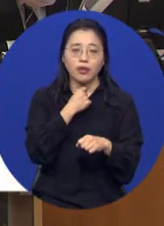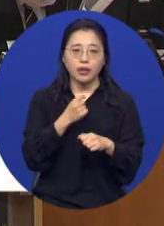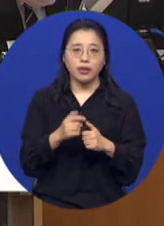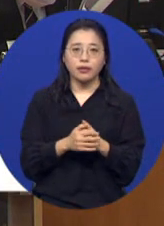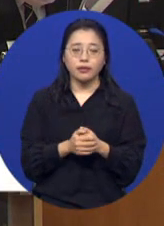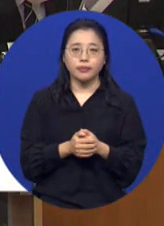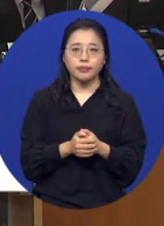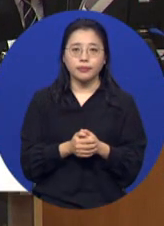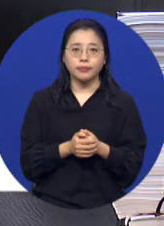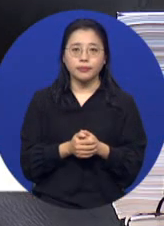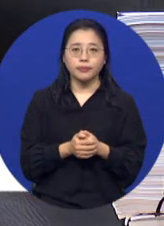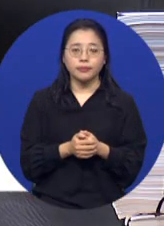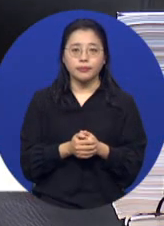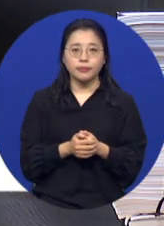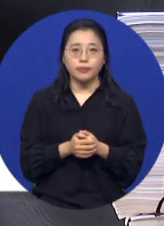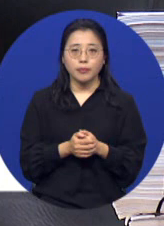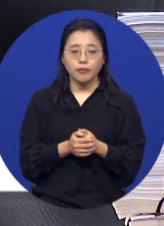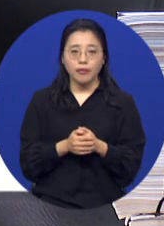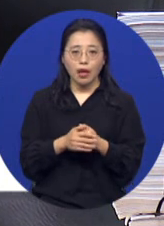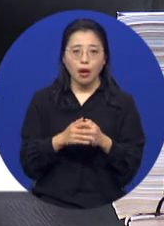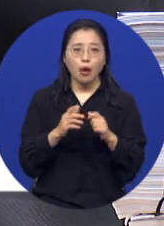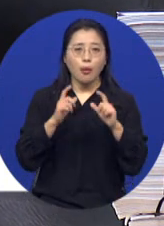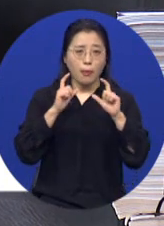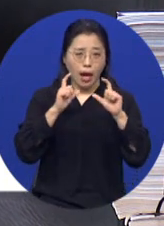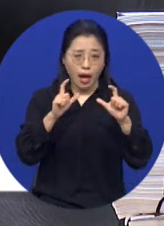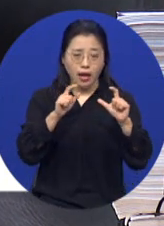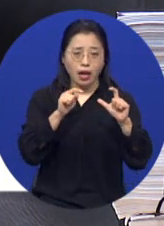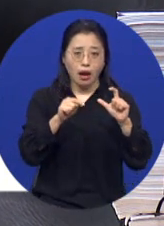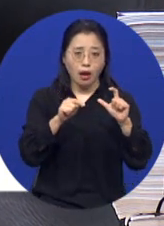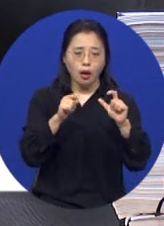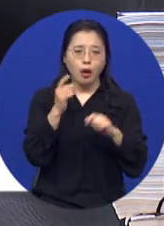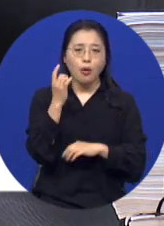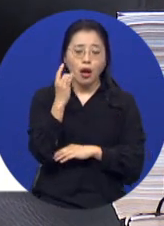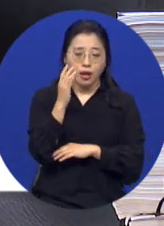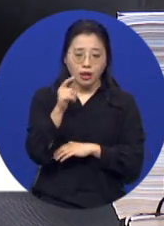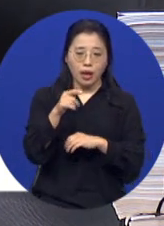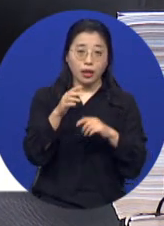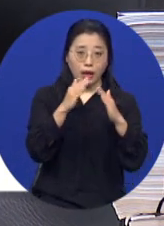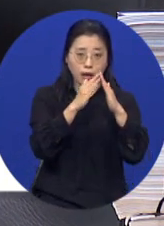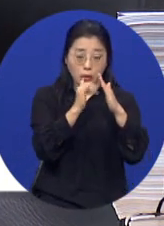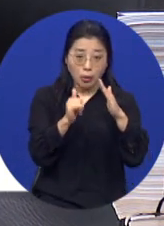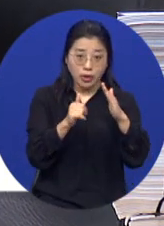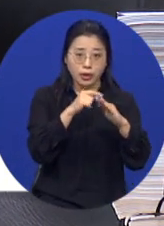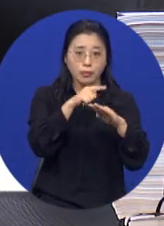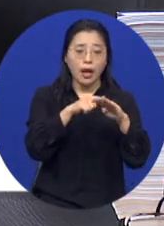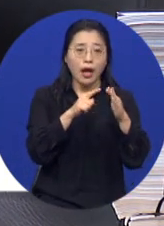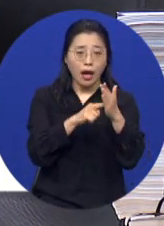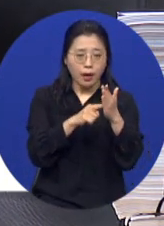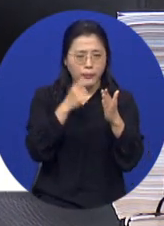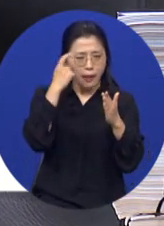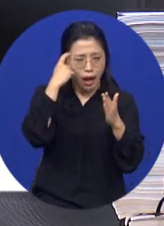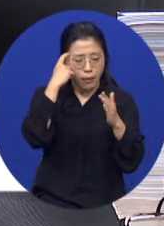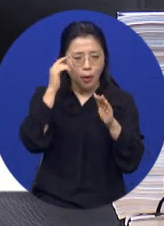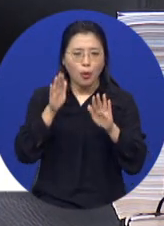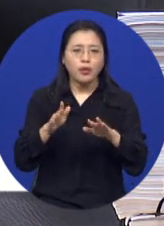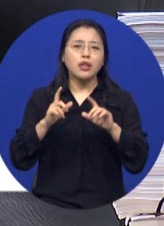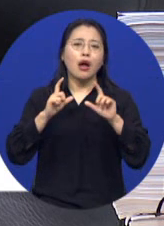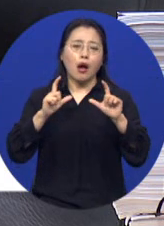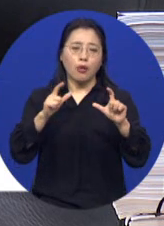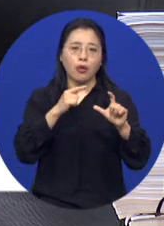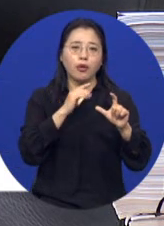판결은 유족분들의 그 마음을 생각하면 오늘 선고함이 당연합니다만 제가